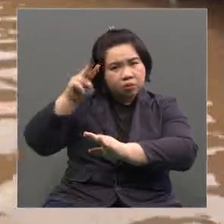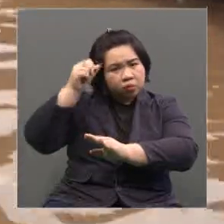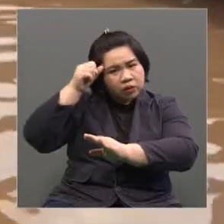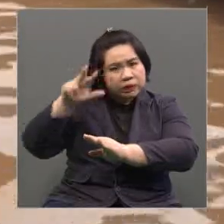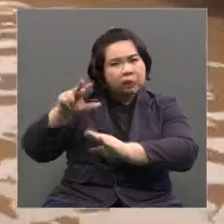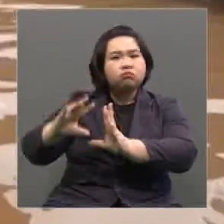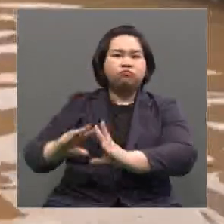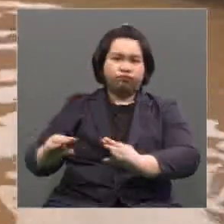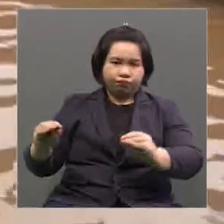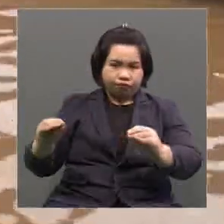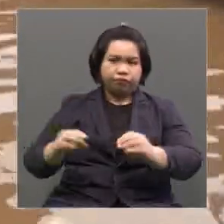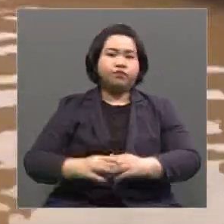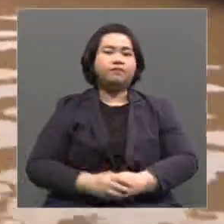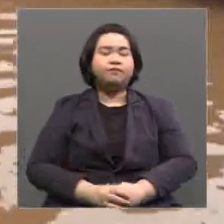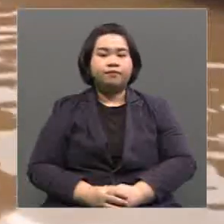ครับ